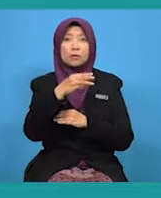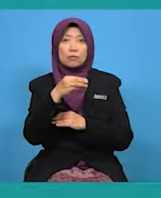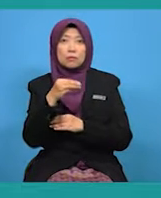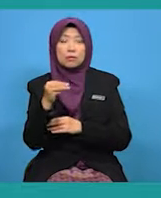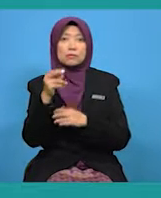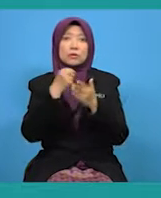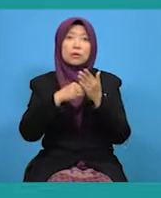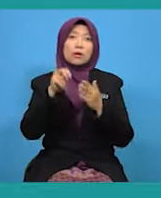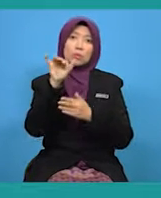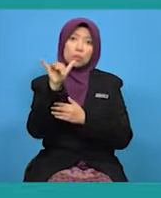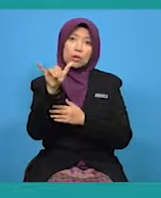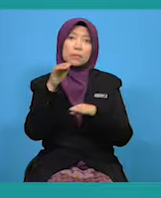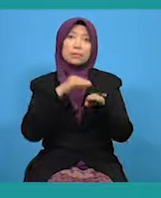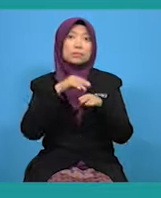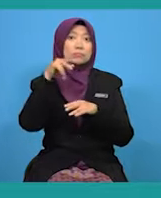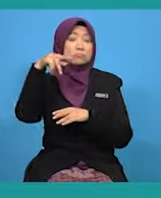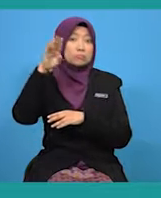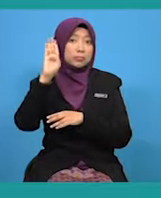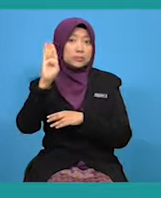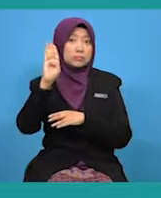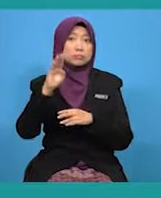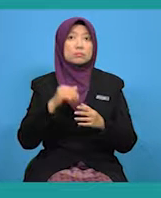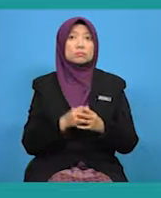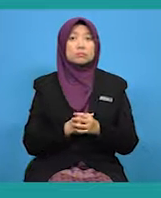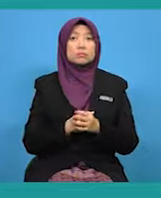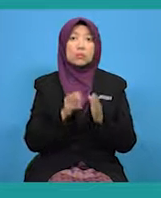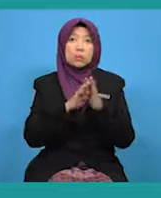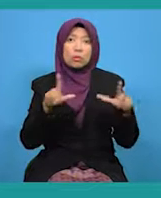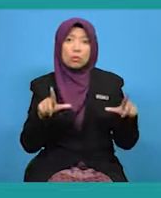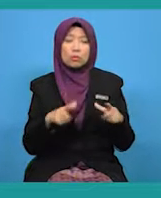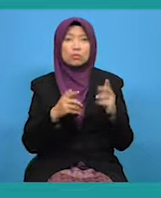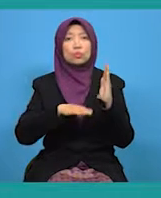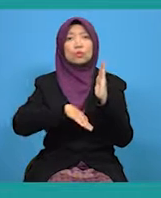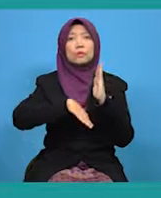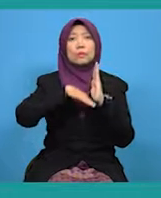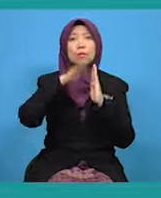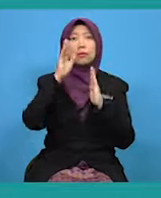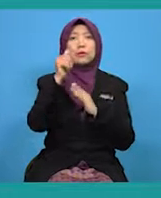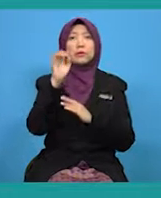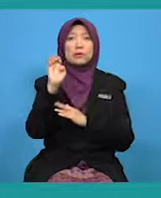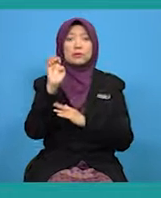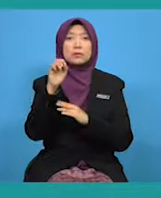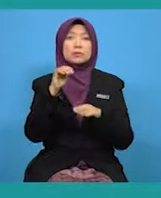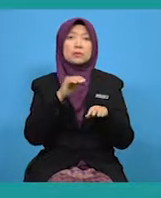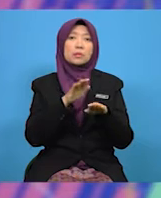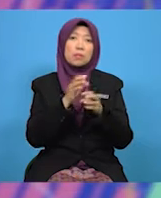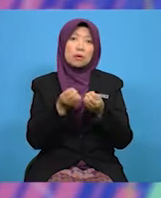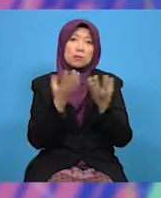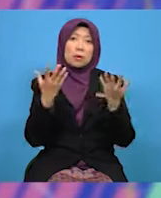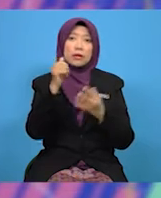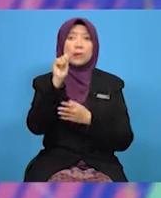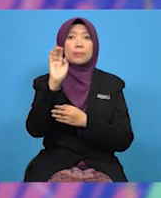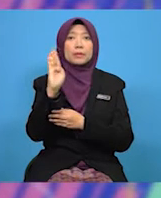nilai the spy berlakulah lebih anii sebanyak Ibi